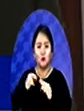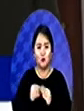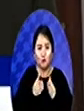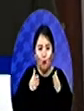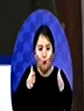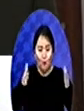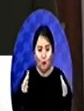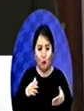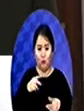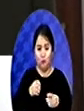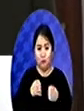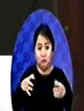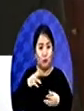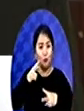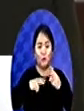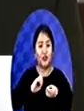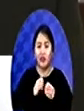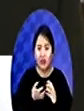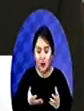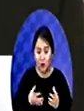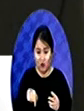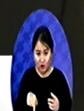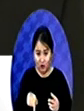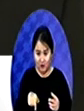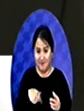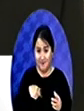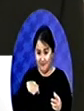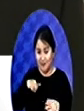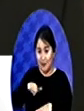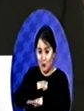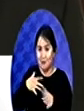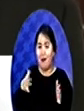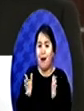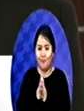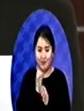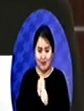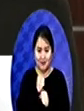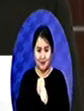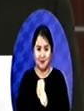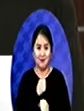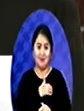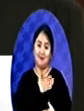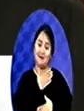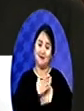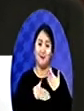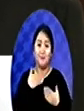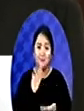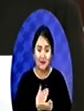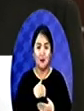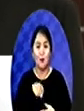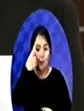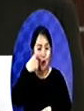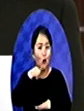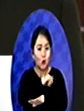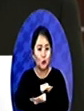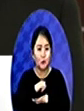байна. Өнөөдөр энэ ажлыг хамтран гүйцэтгэж байгаадаа баяртай байна. Монгол улсад малын вакцин үйлдвэрлэлийг хөгжүүлнэ гэдэг нь олон талын ач